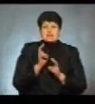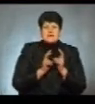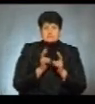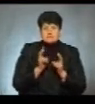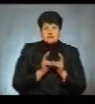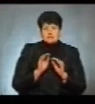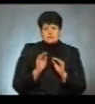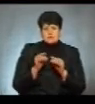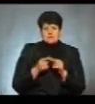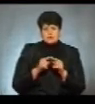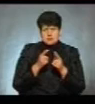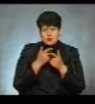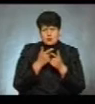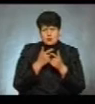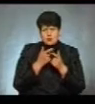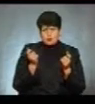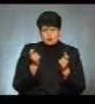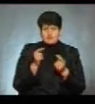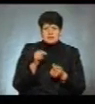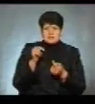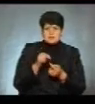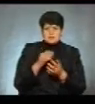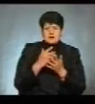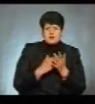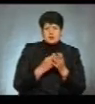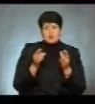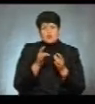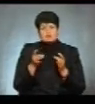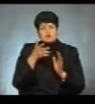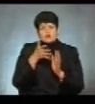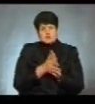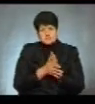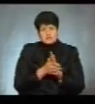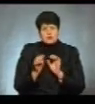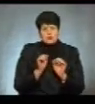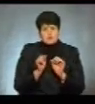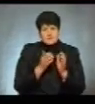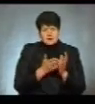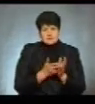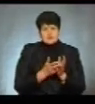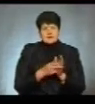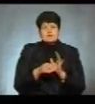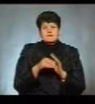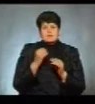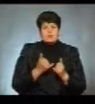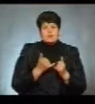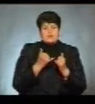розмістило це оголошення управителем, визначення переліку та розміру витрат на управління багатоквартирним будинком і обрати повноважену особу співвласників з